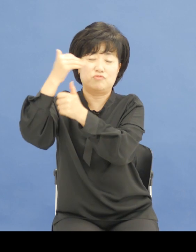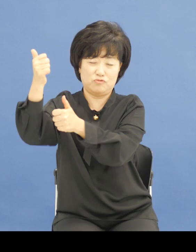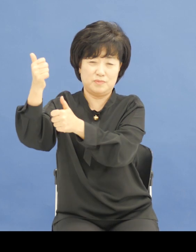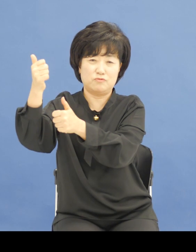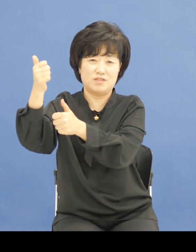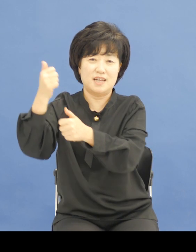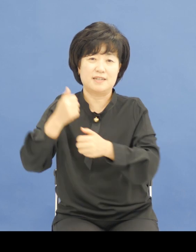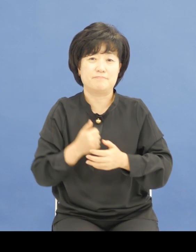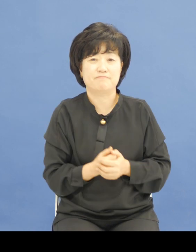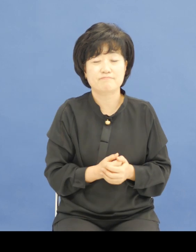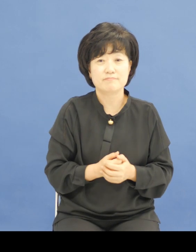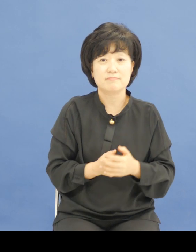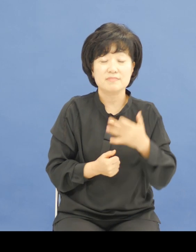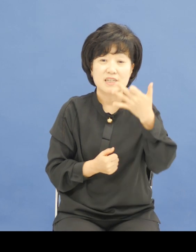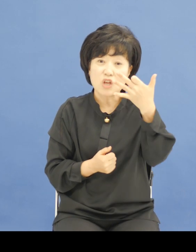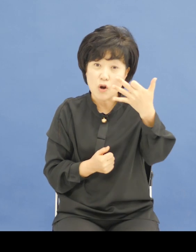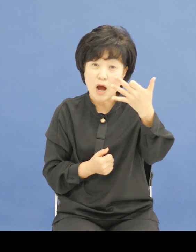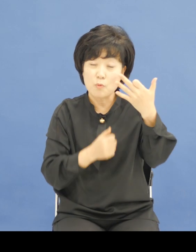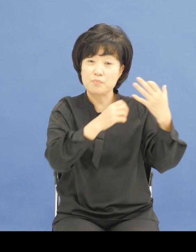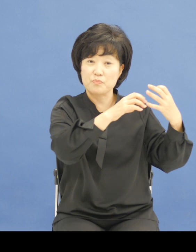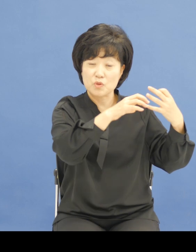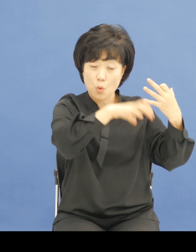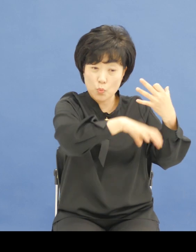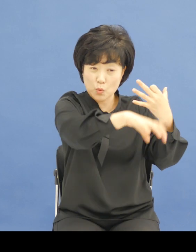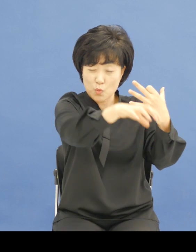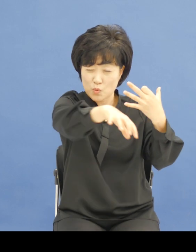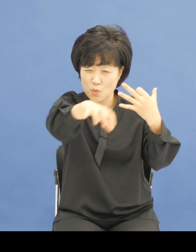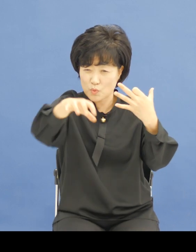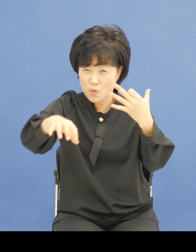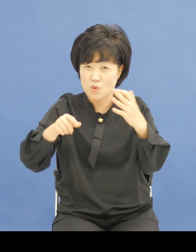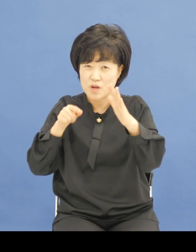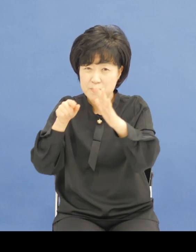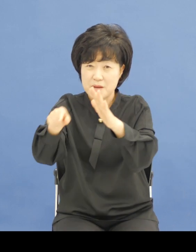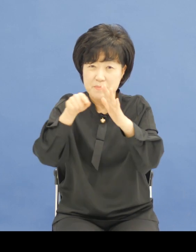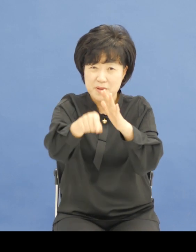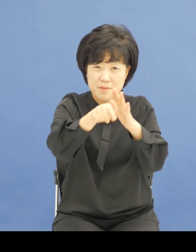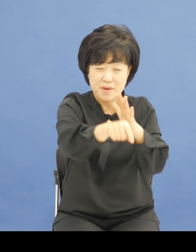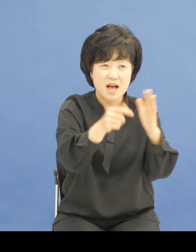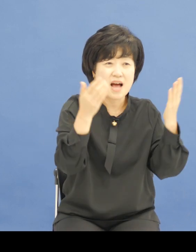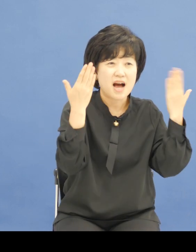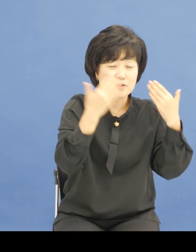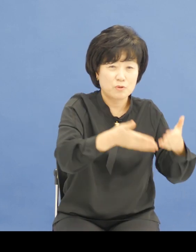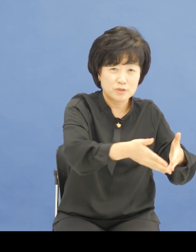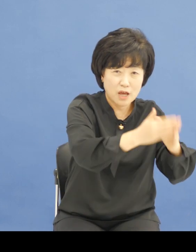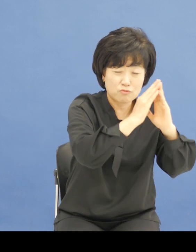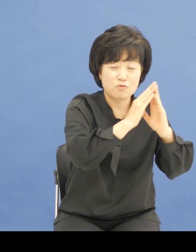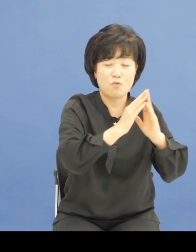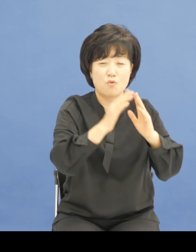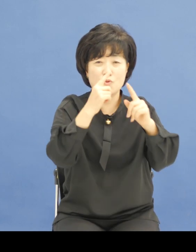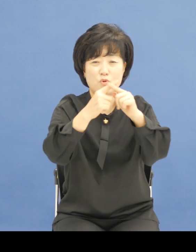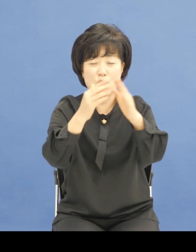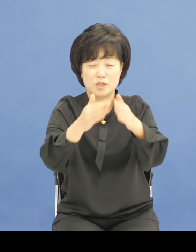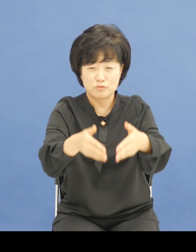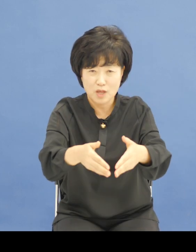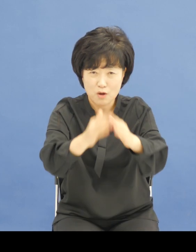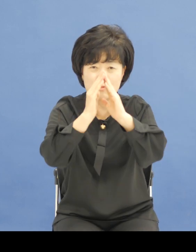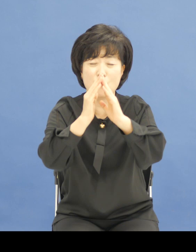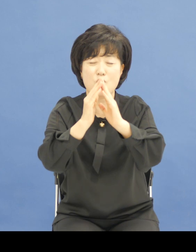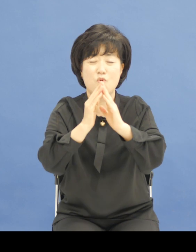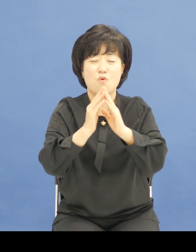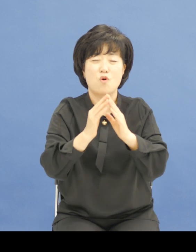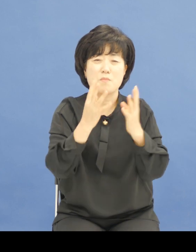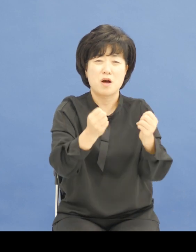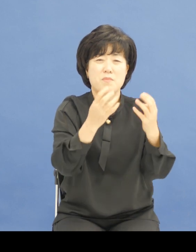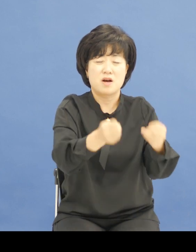네. 19곳을 다니시면서 지금 학교도 세우시고 교회도 세우시고 정말 대단한 일을 하고 계신데 그곳에서 이제 다니시다 보면